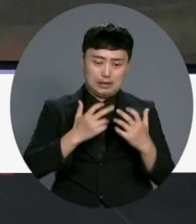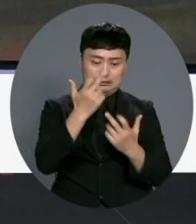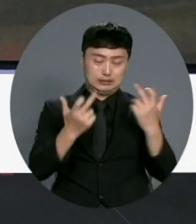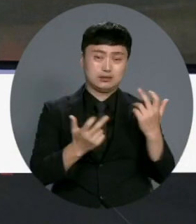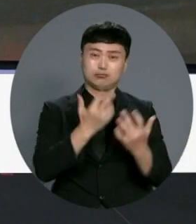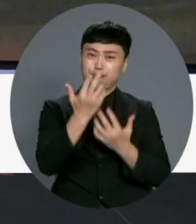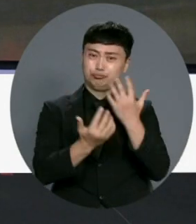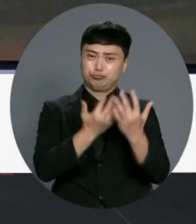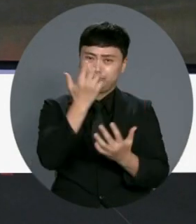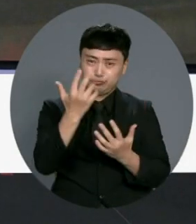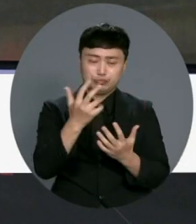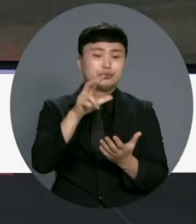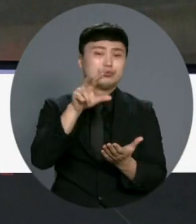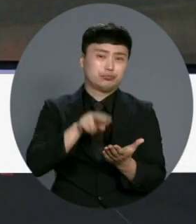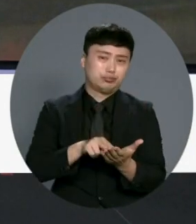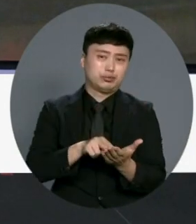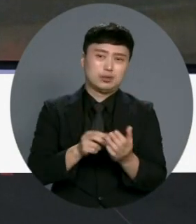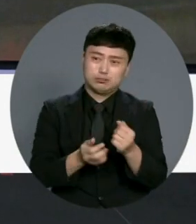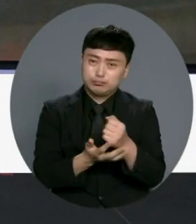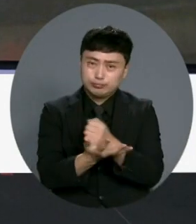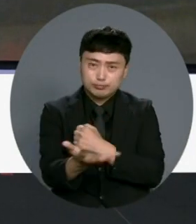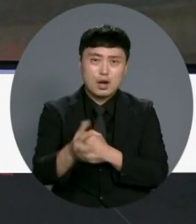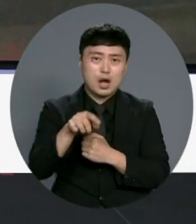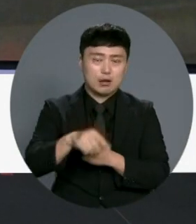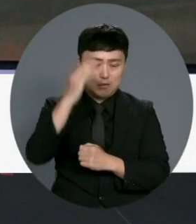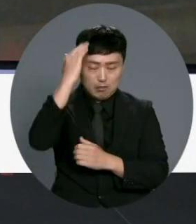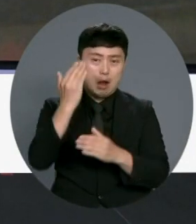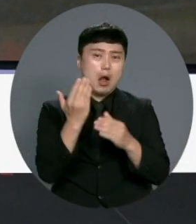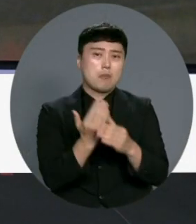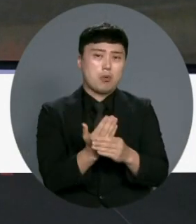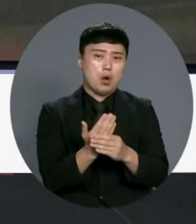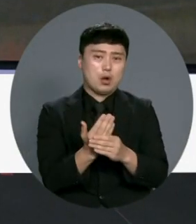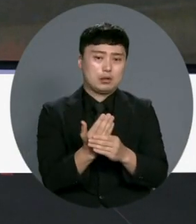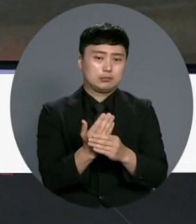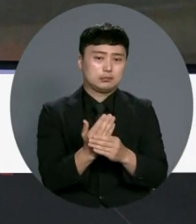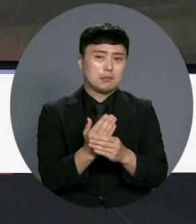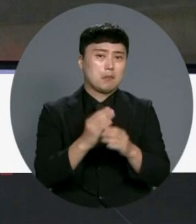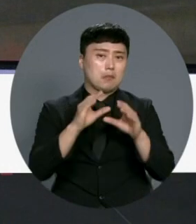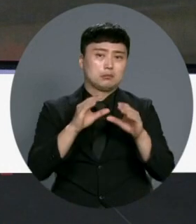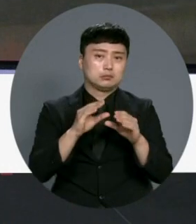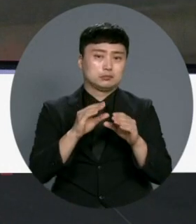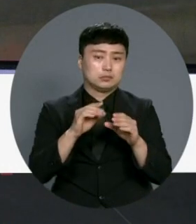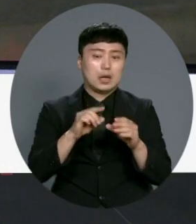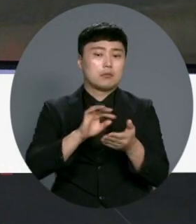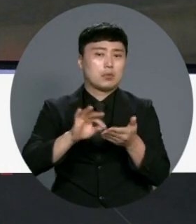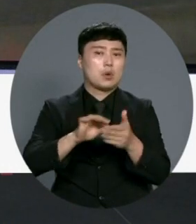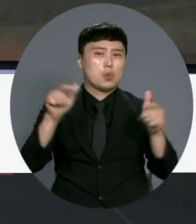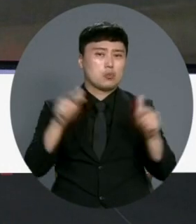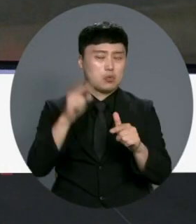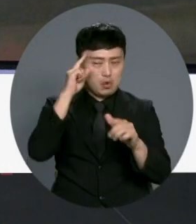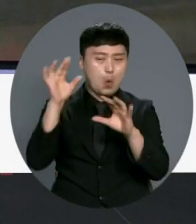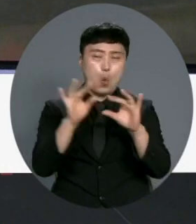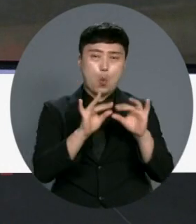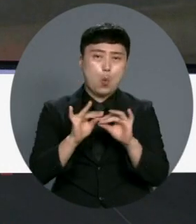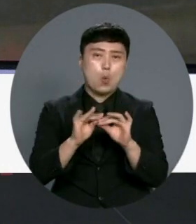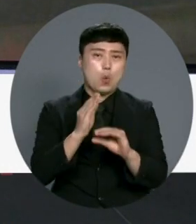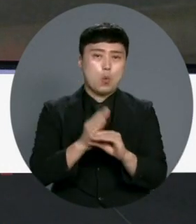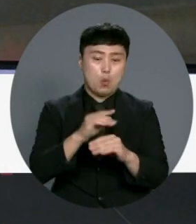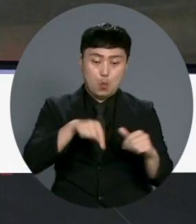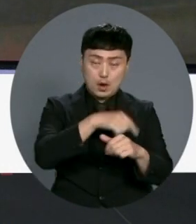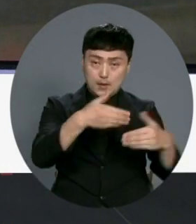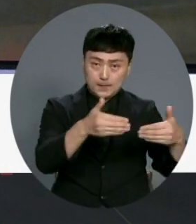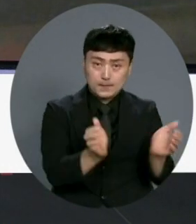등으로 몸살을 앓는 요즘 석탄 같은 화석연료 감축에 동참하는 분위기가 조성되고 있는데요.